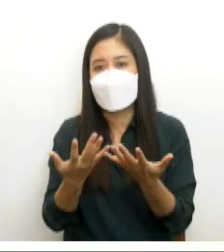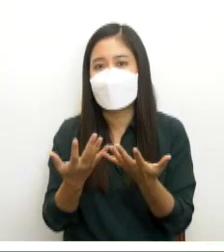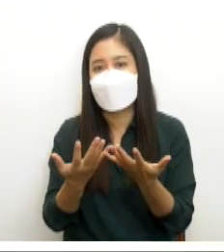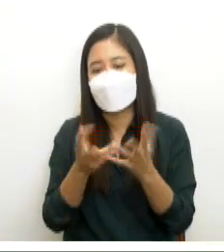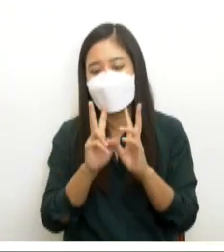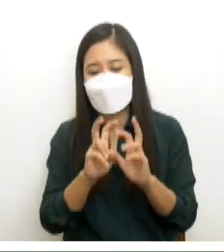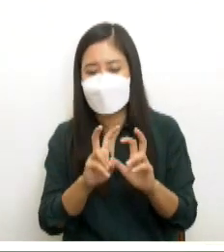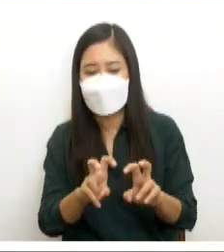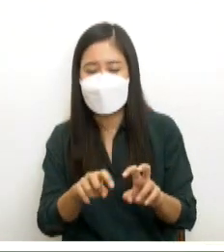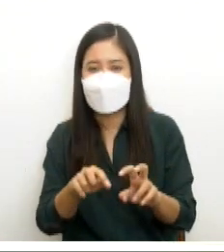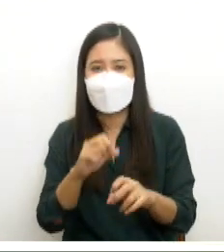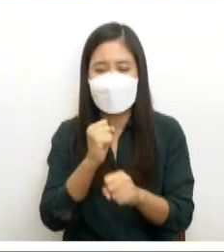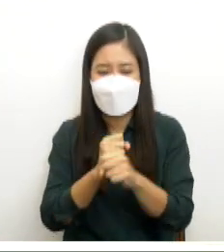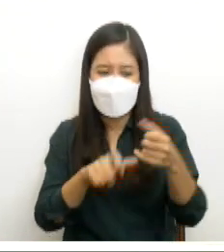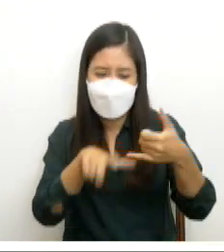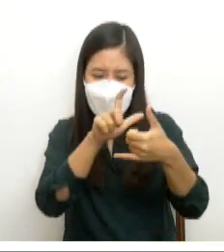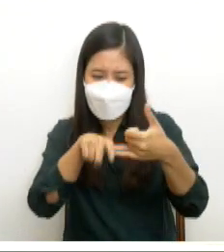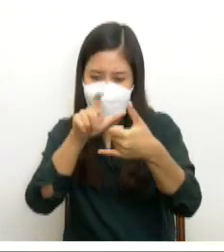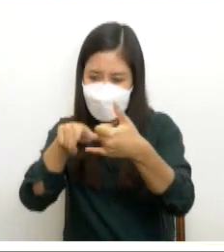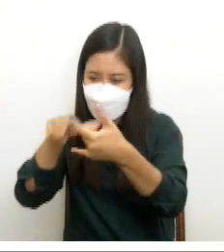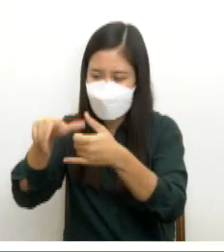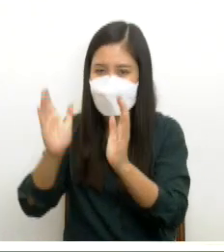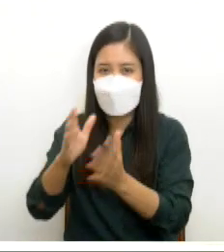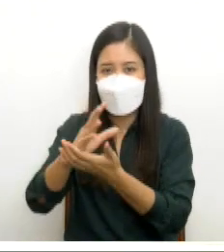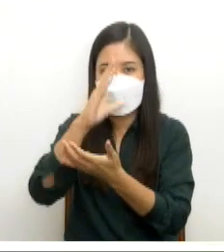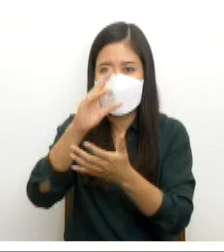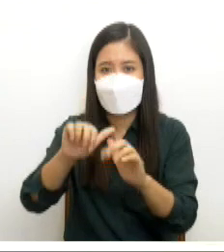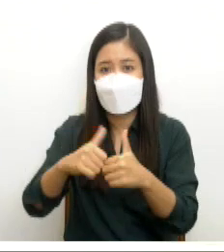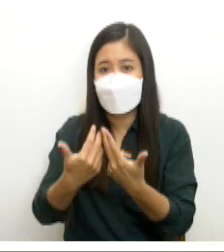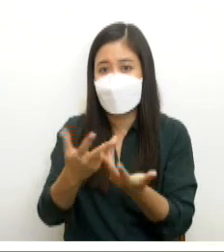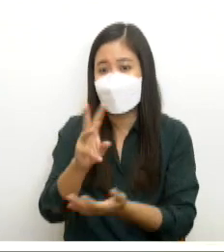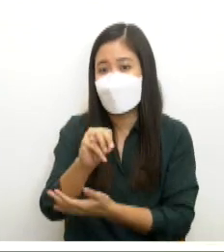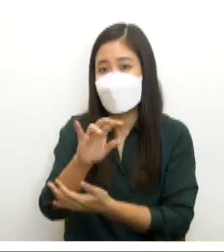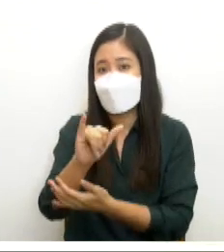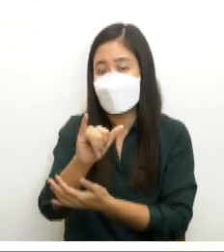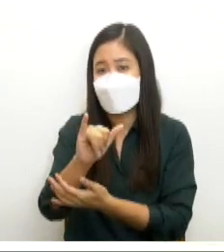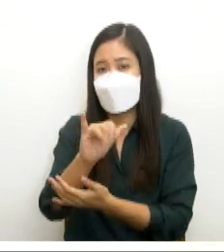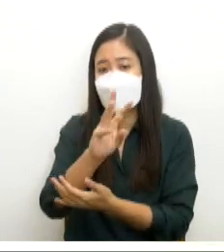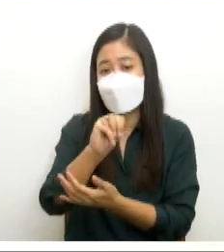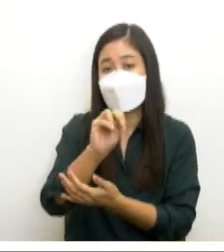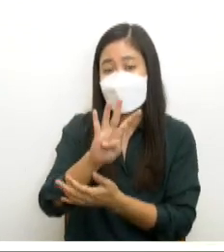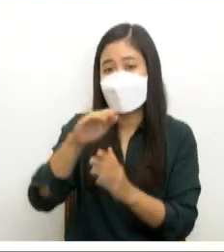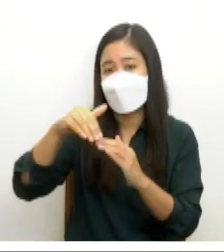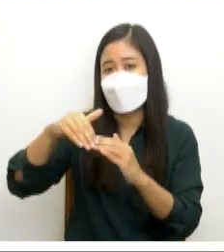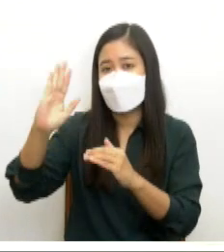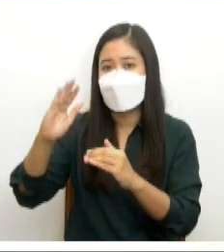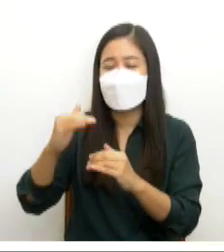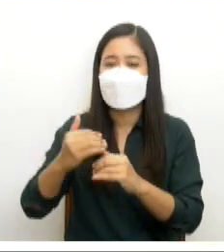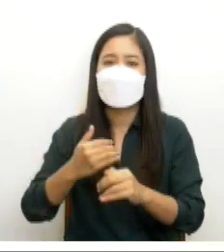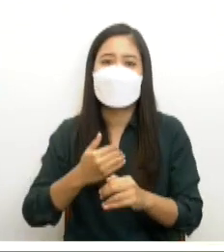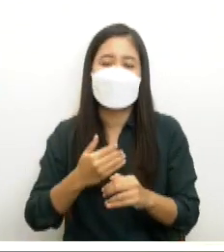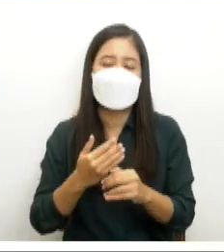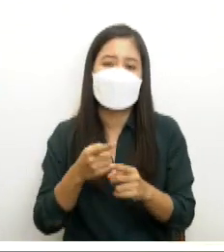ย์นักเรียนทุกคนได้อย่างไรโดยเฉพาะมัธยมหรือป.4ขึ้นไปว่าเด็กเรา